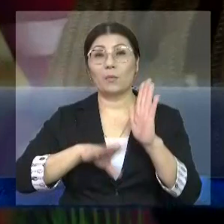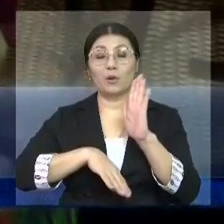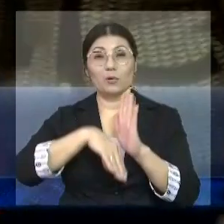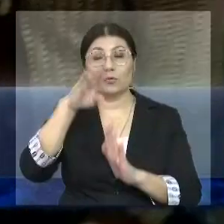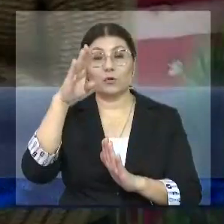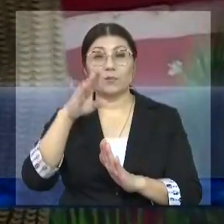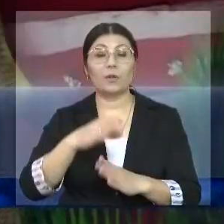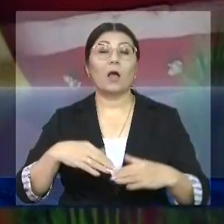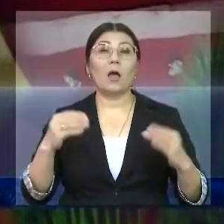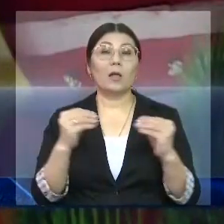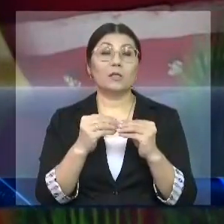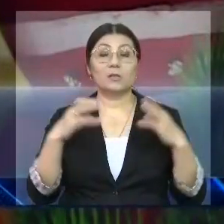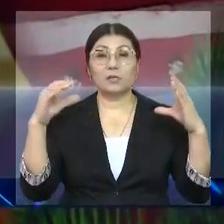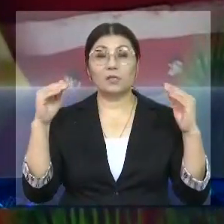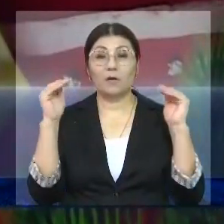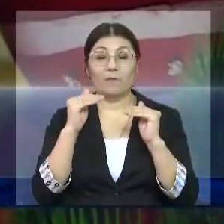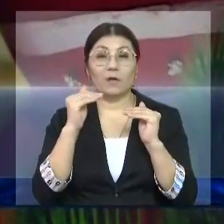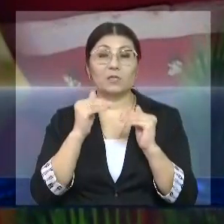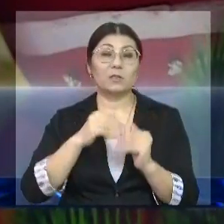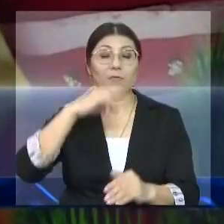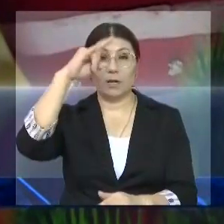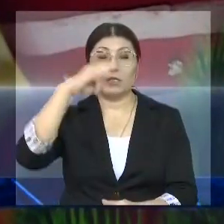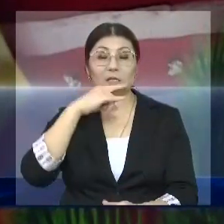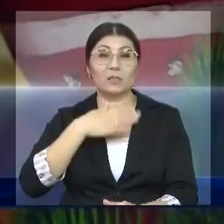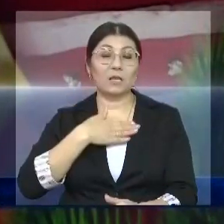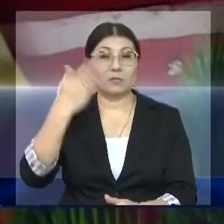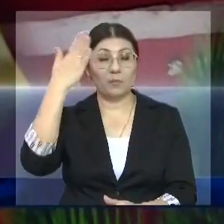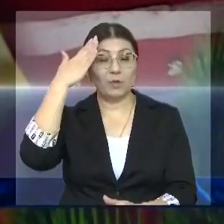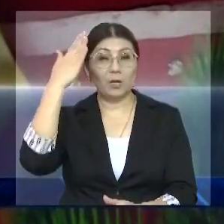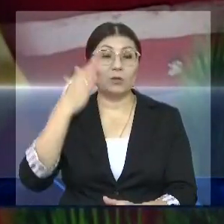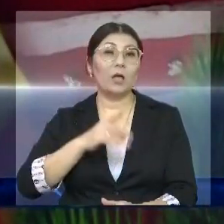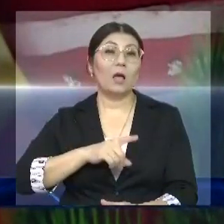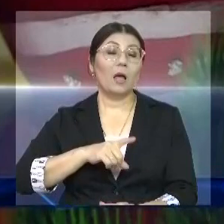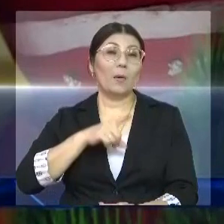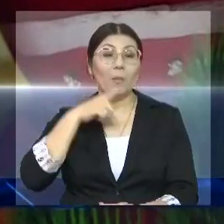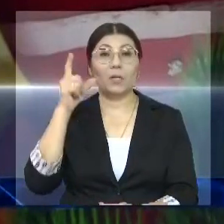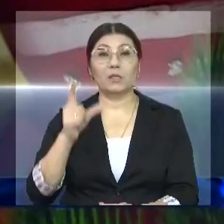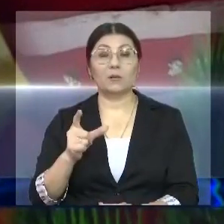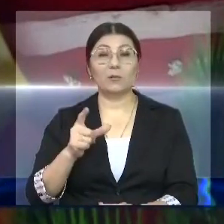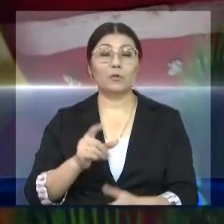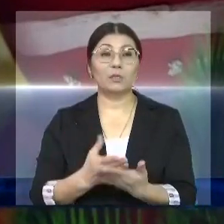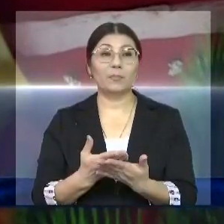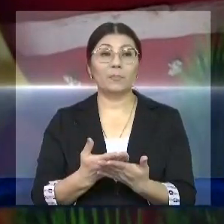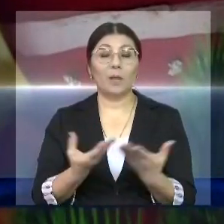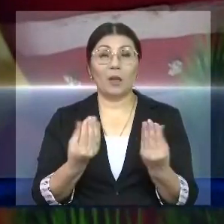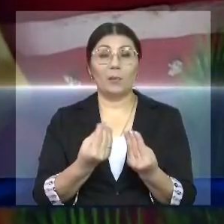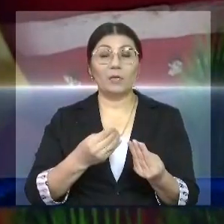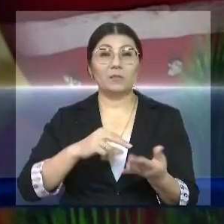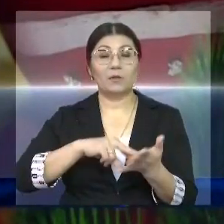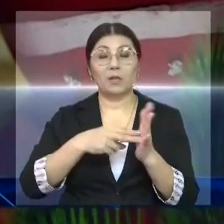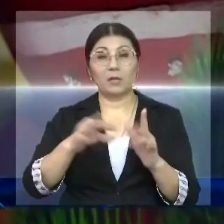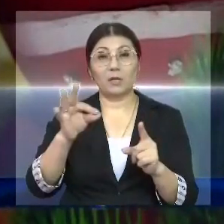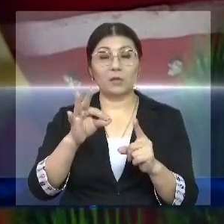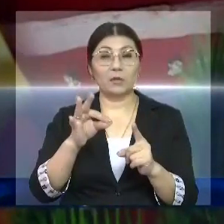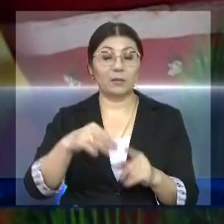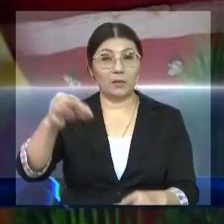нашей страны. То есть нас уже выбирают талантливые люди нашей страны, талантливые молодые люди. Более того, в плане науки мы можем